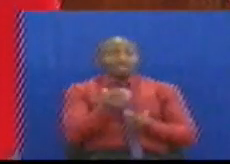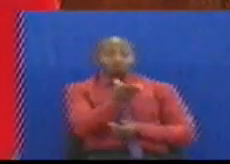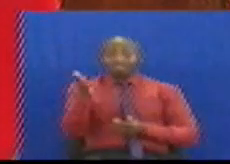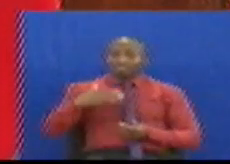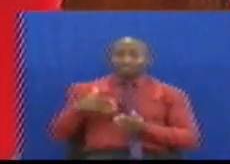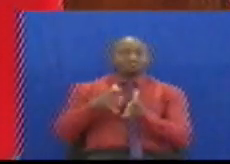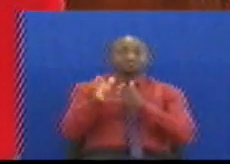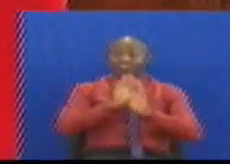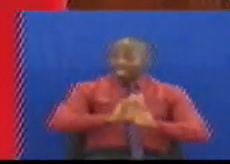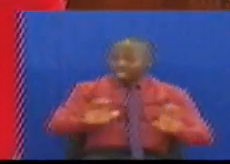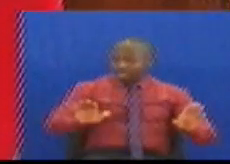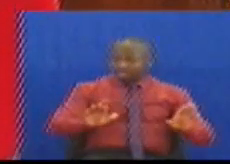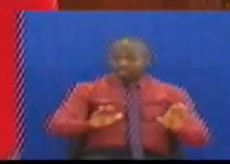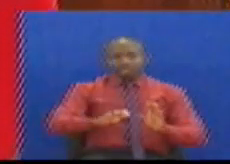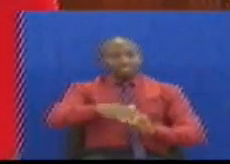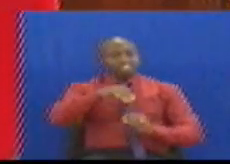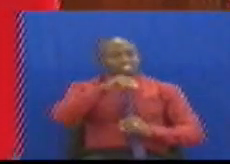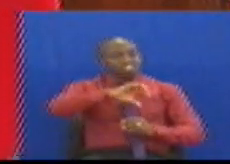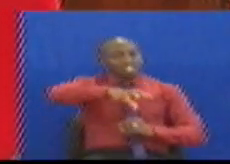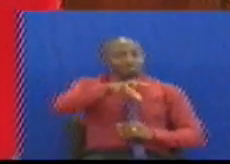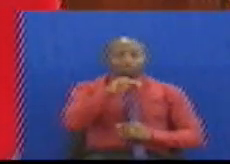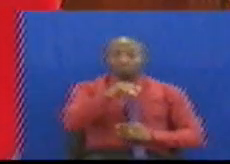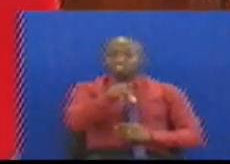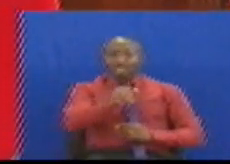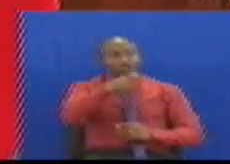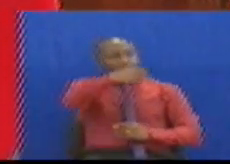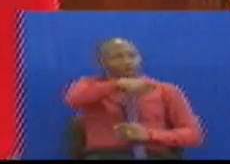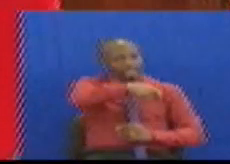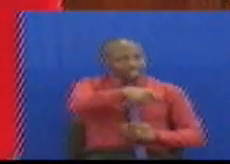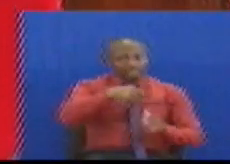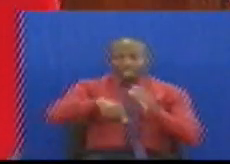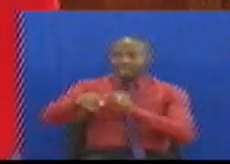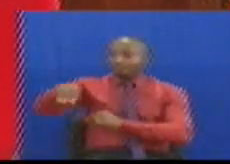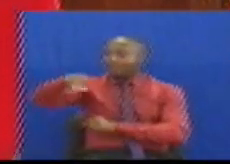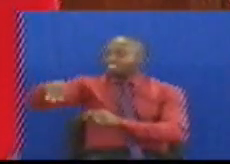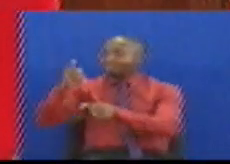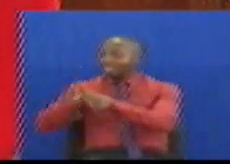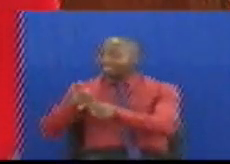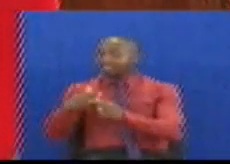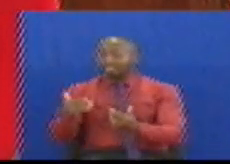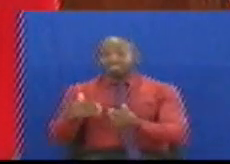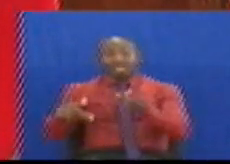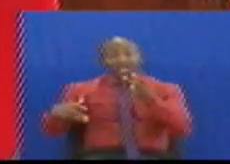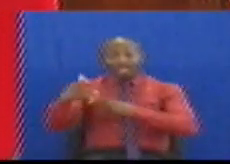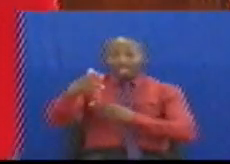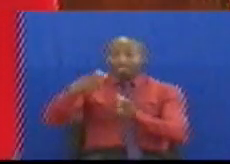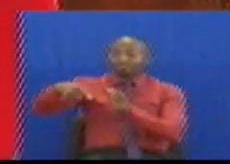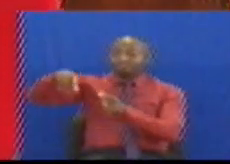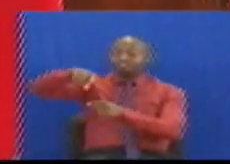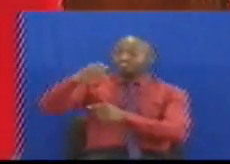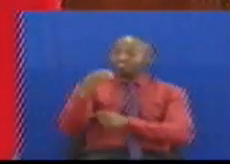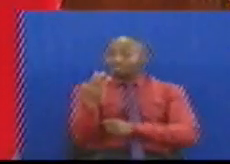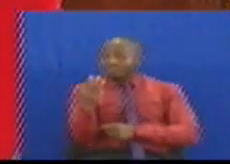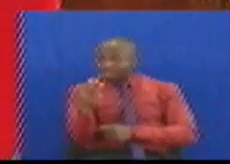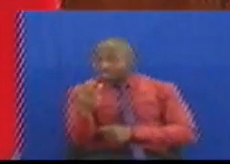hapa, tunapoongeza jimbo la Mchinga kwenye manispaa ya Lindi sasa tutakuwa na kata 32 kwenye manispaa. Na